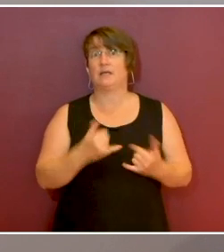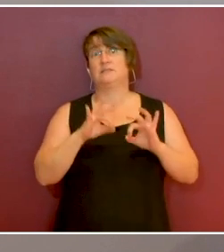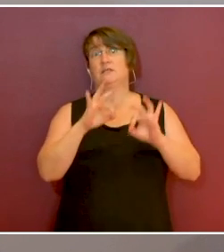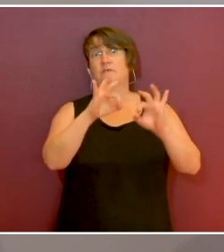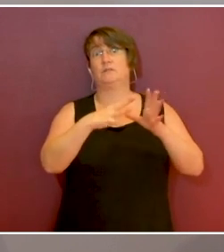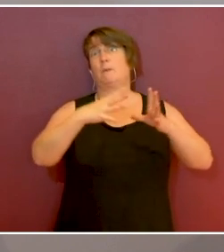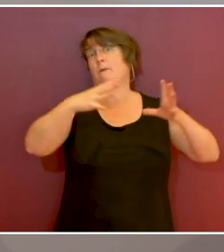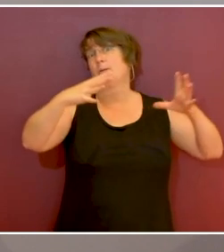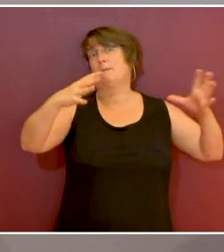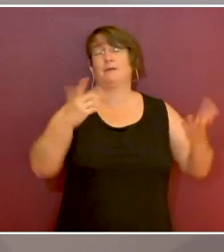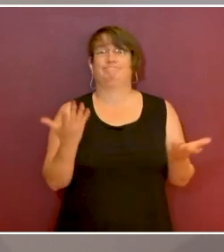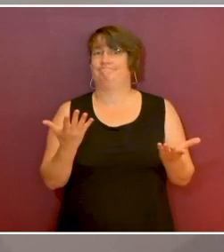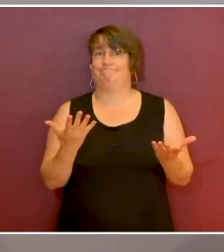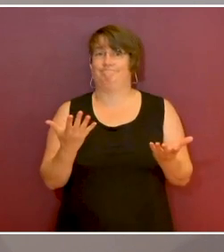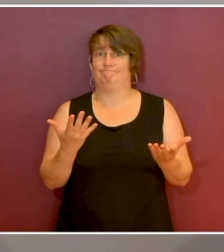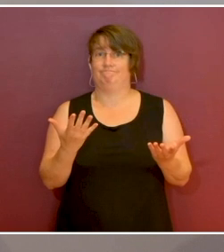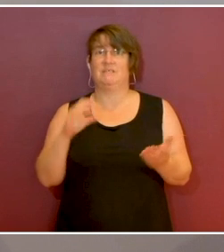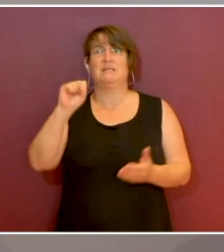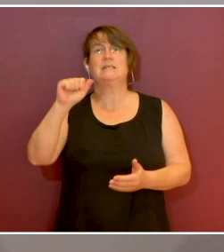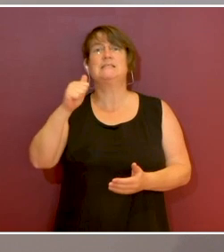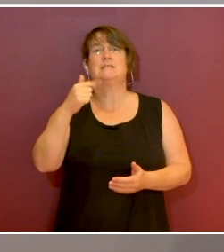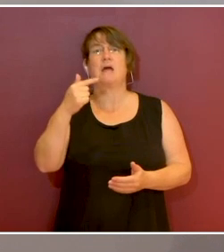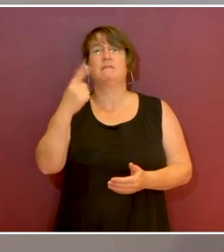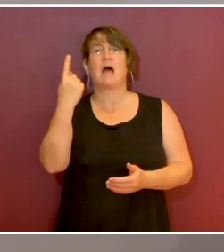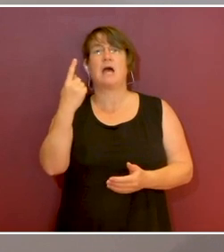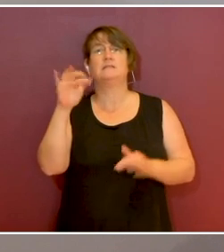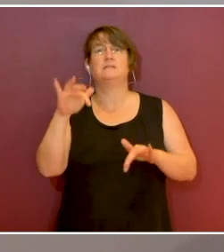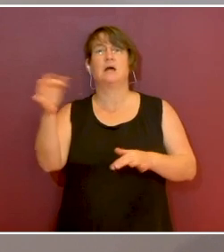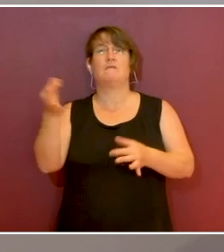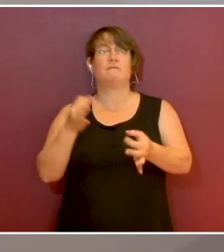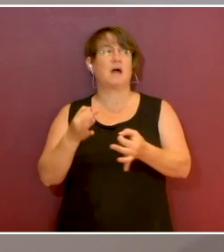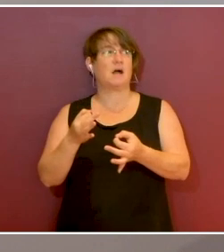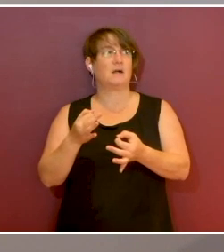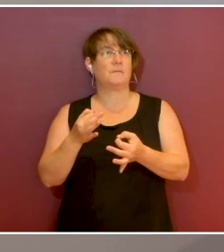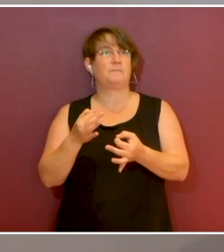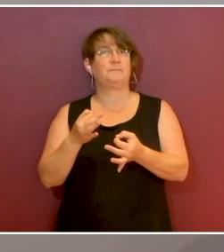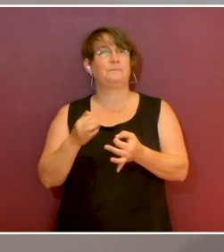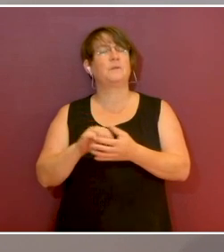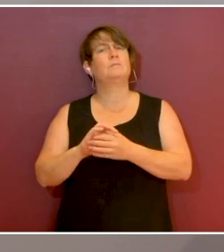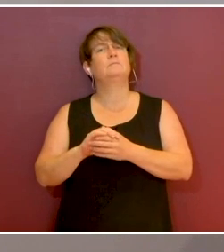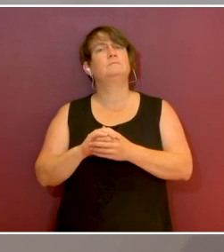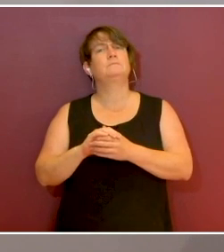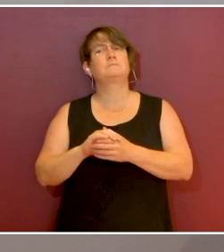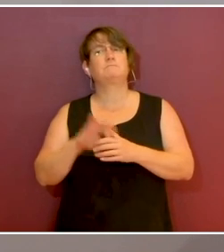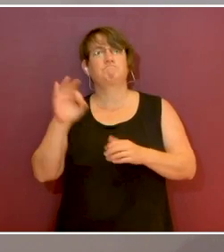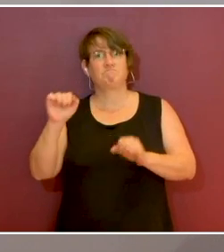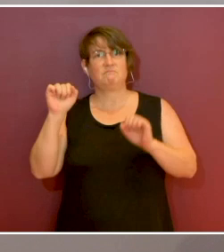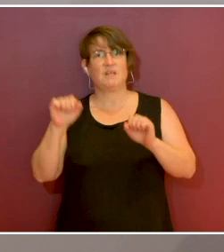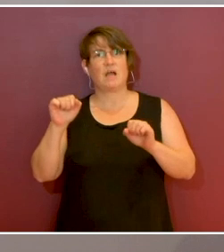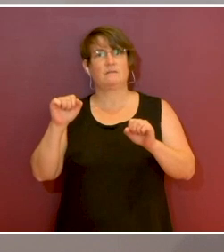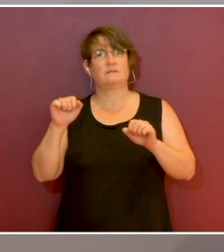Peter, von Sat.1 eine Nachfrage. Können Sie daraus jetzt irgendwas für die Zukunft